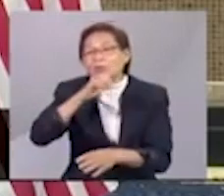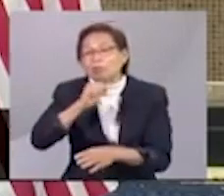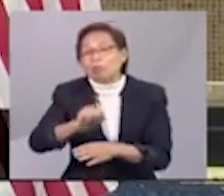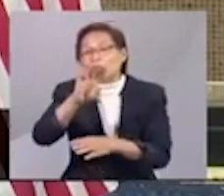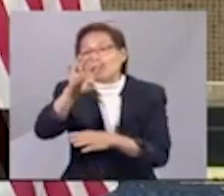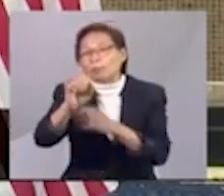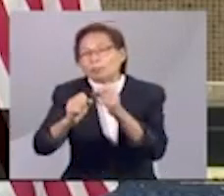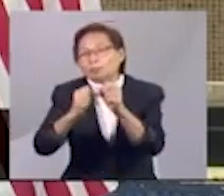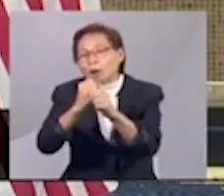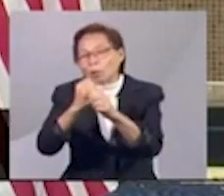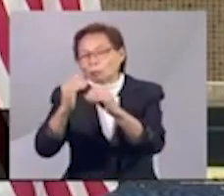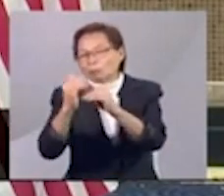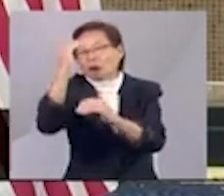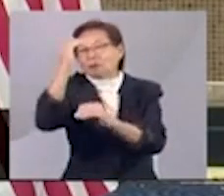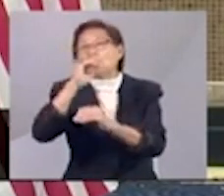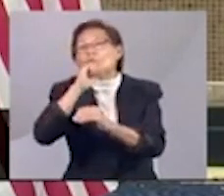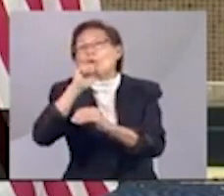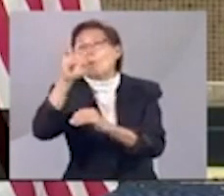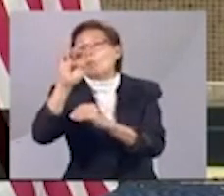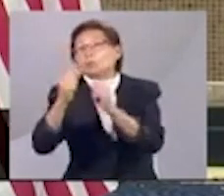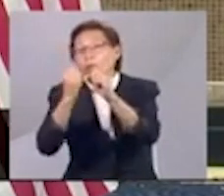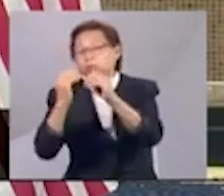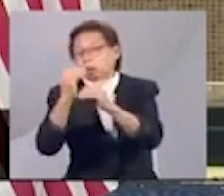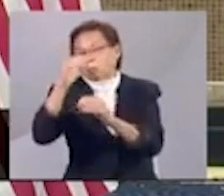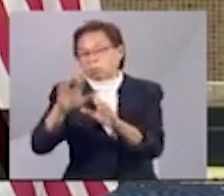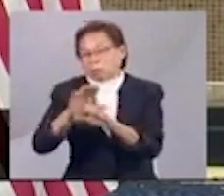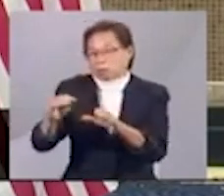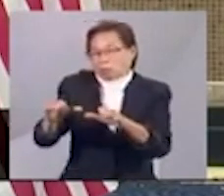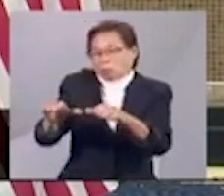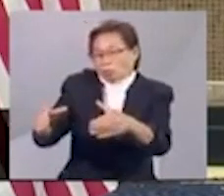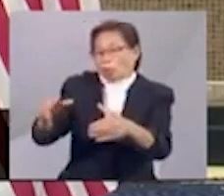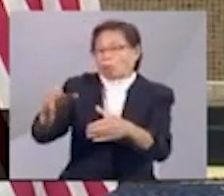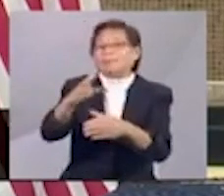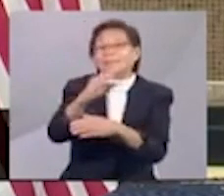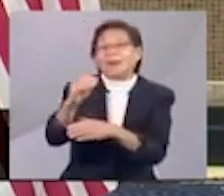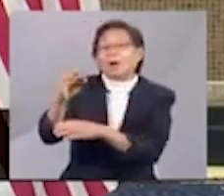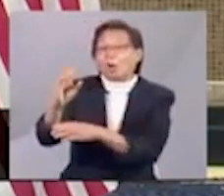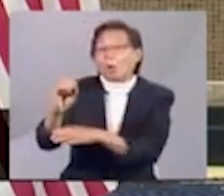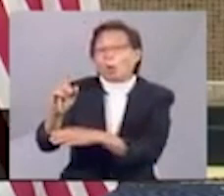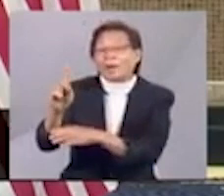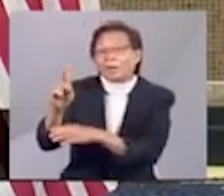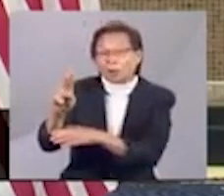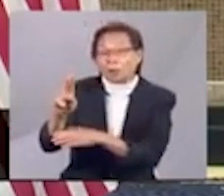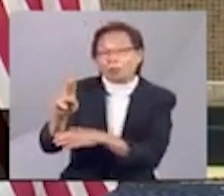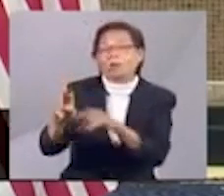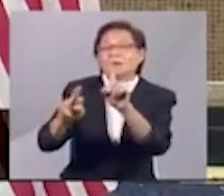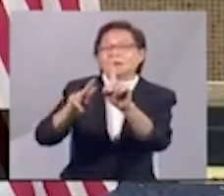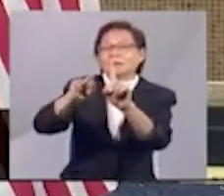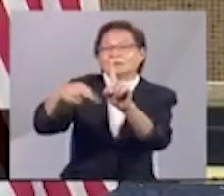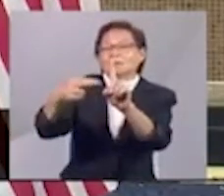40 tahun dan ke atas dan golongan oke you sebanyak